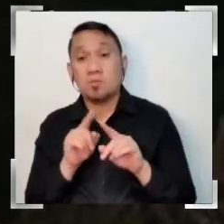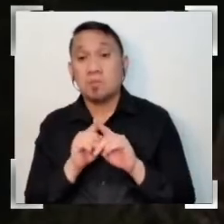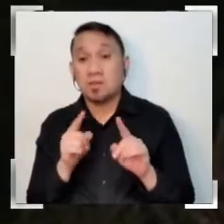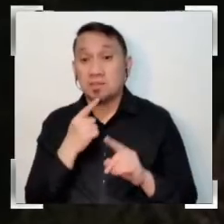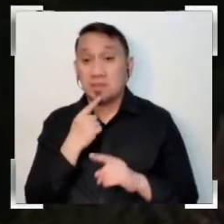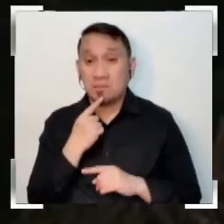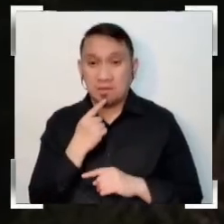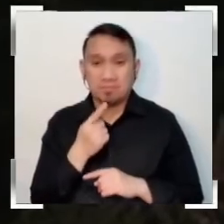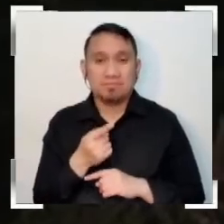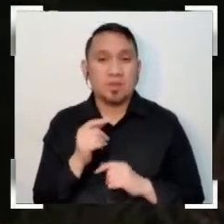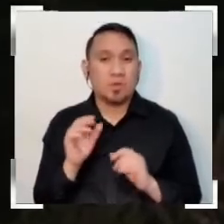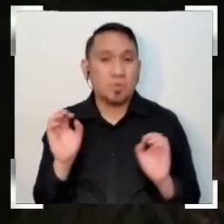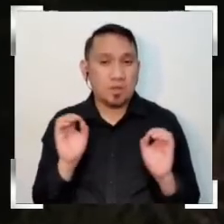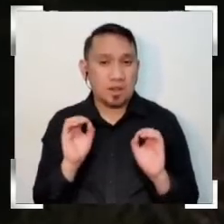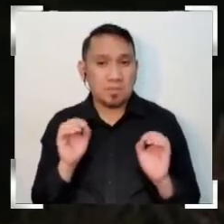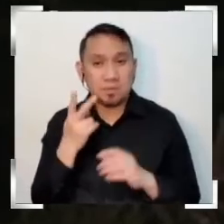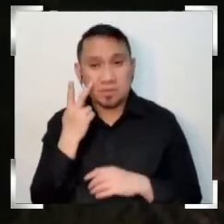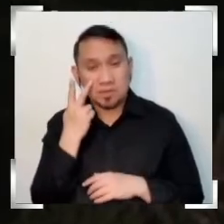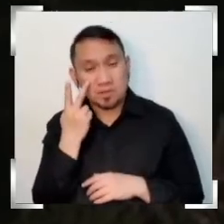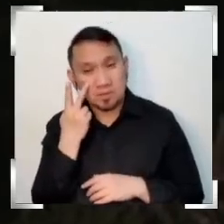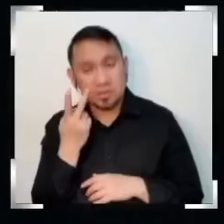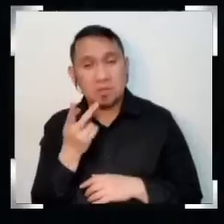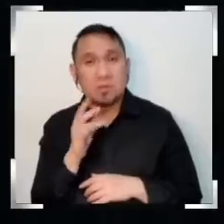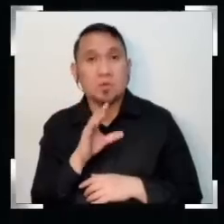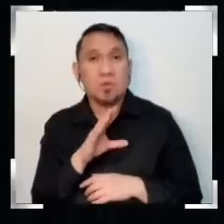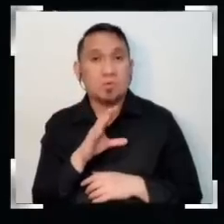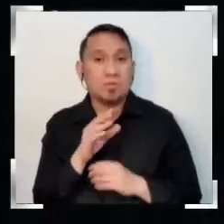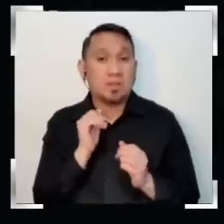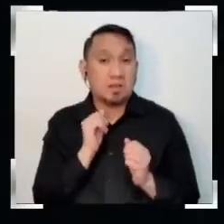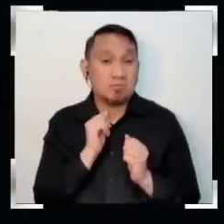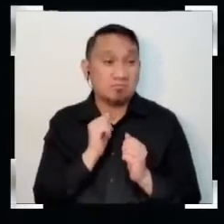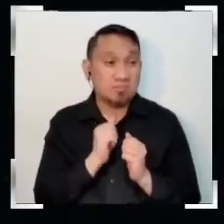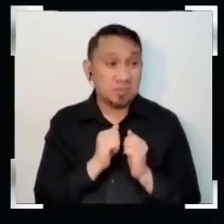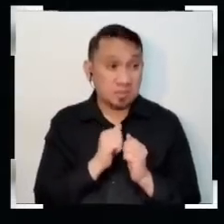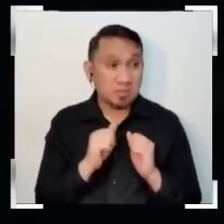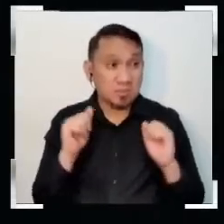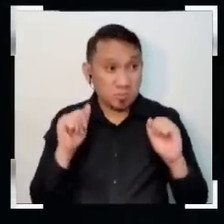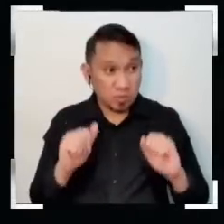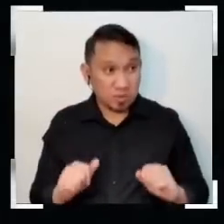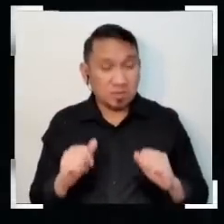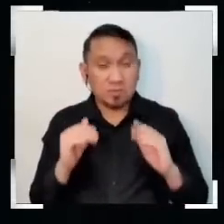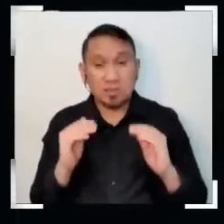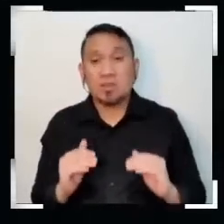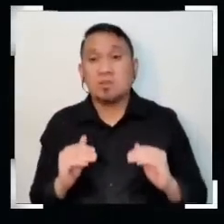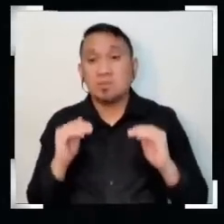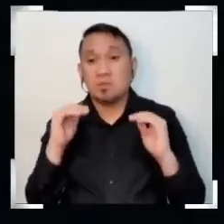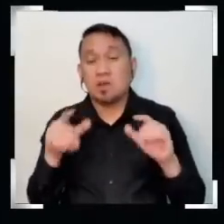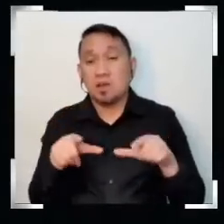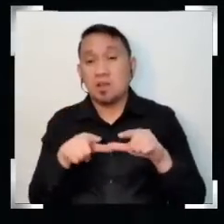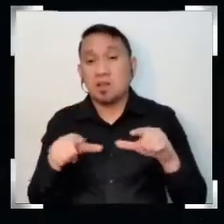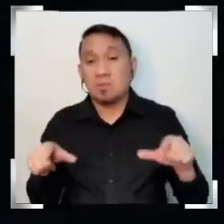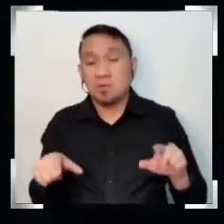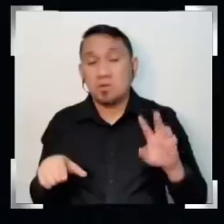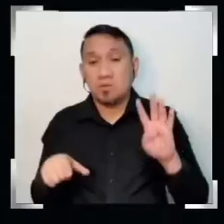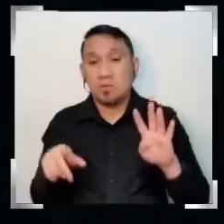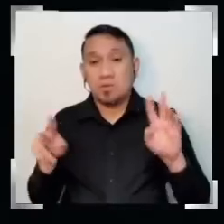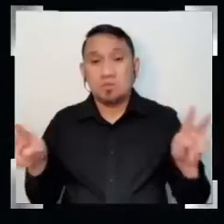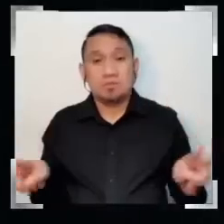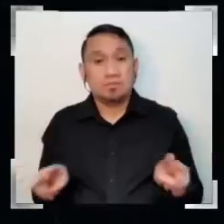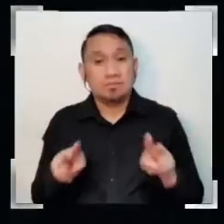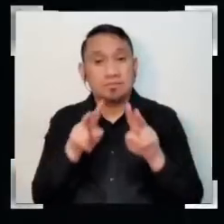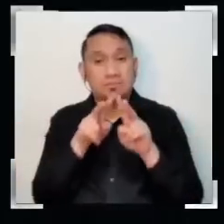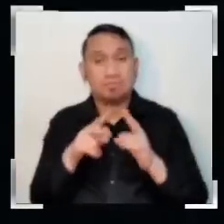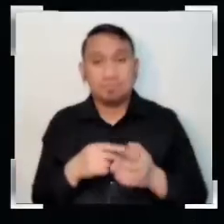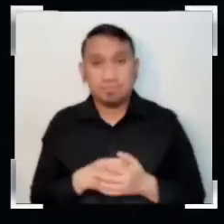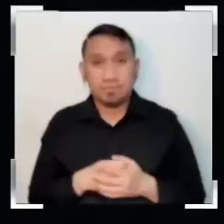wala pa silang nakikitang parameters o indikasyon na maaari nang itaas sa alert level 4 ang bulkan. Ayon naman sa pamahalang